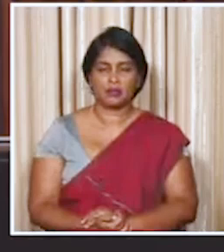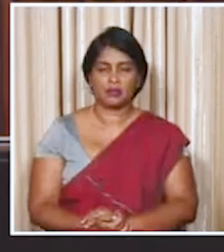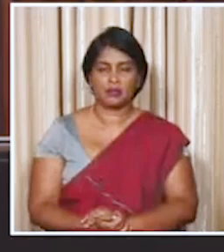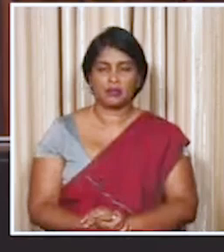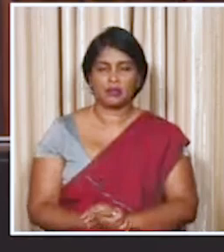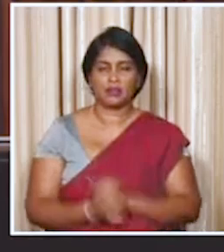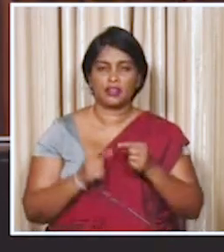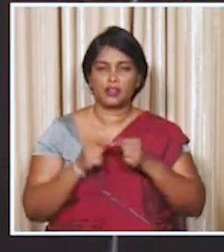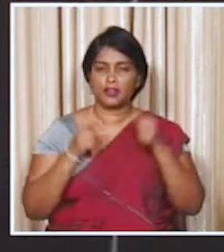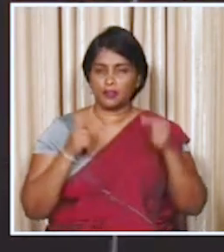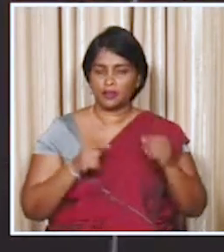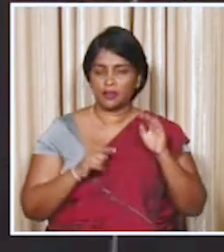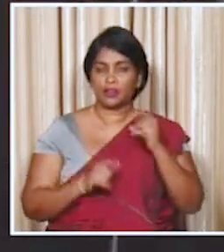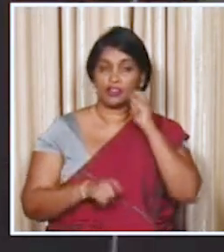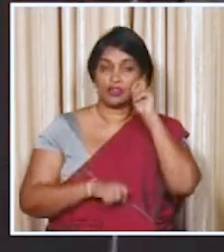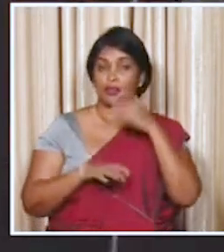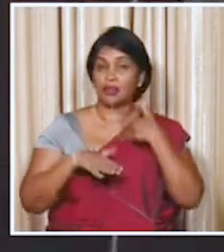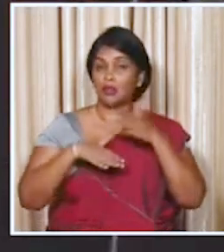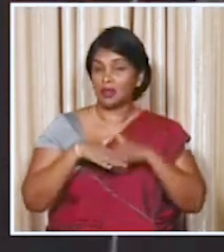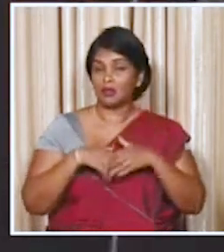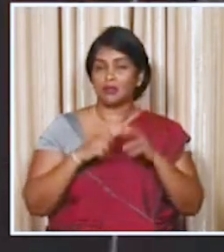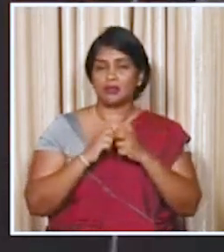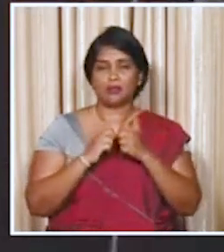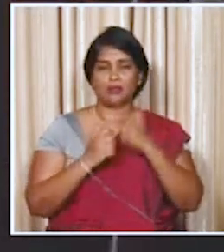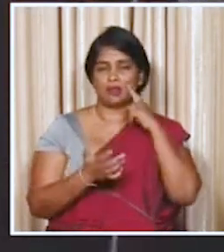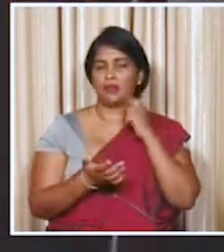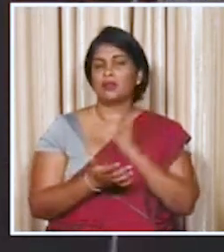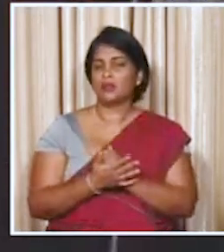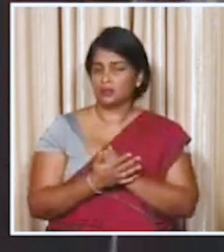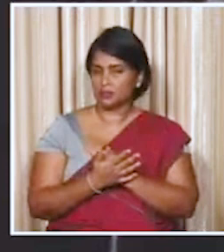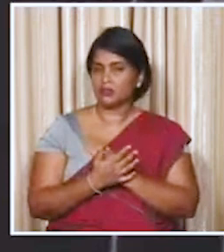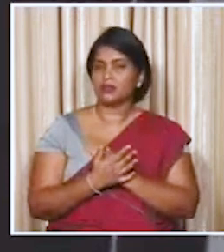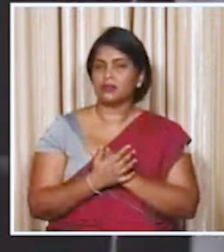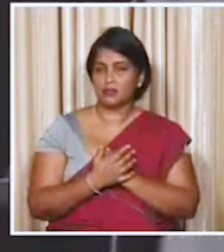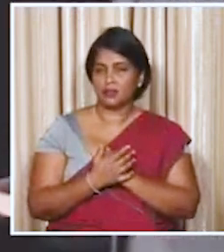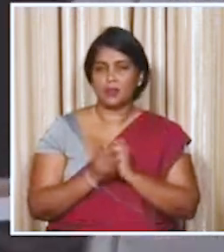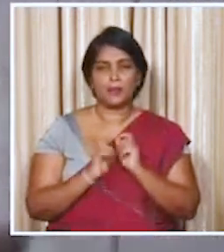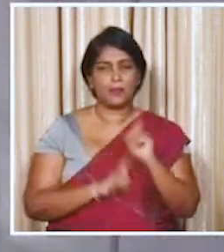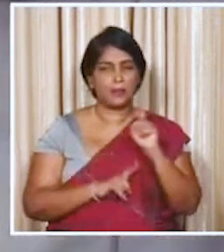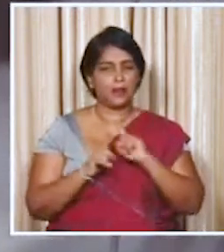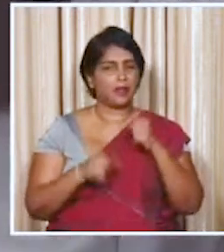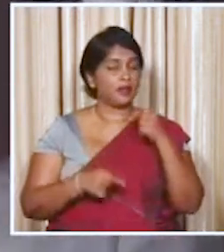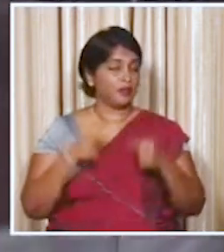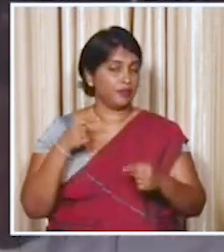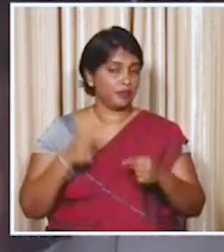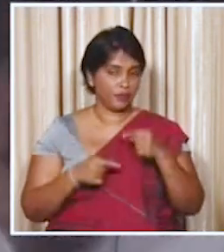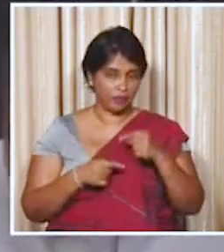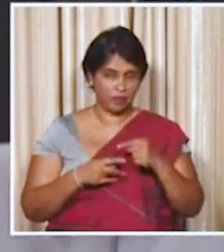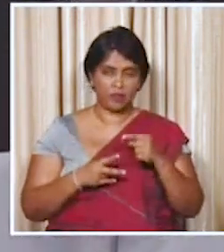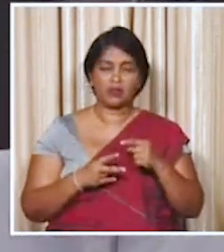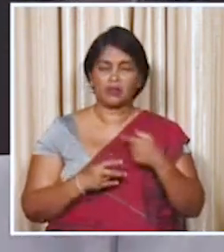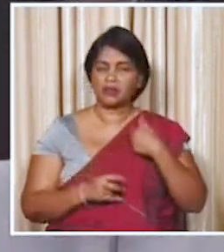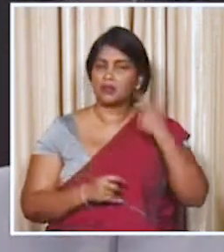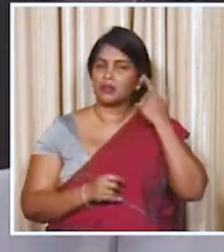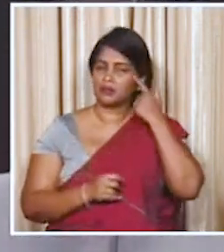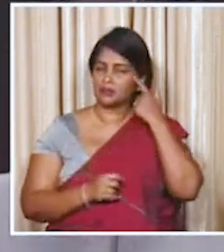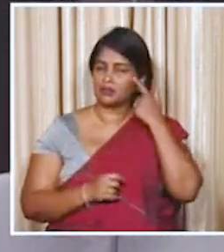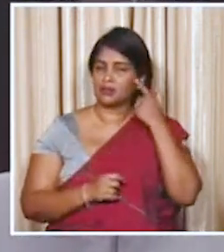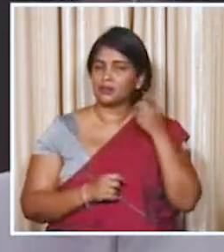විපක්ෂයේ විසින් ජනතාව මුණ දී ඇති උග්‍ර ගැටලු පිළිබඳ පාර්ලිමේන්තු විවාදය මට මතකයි